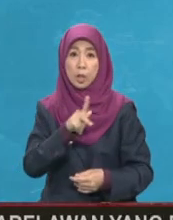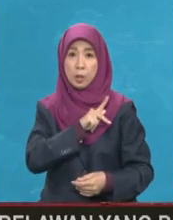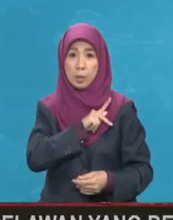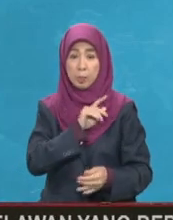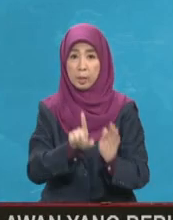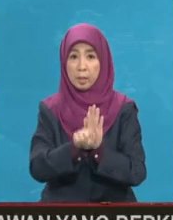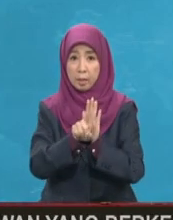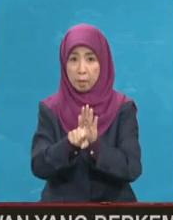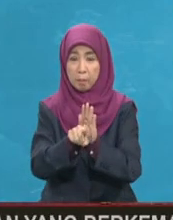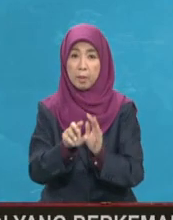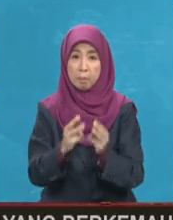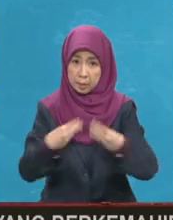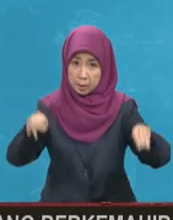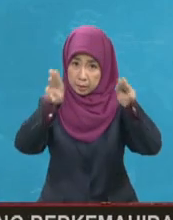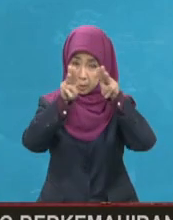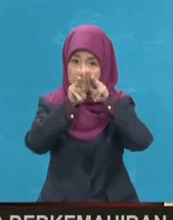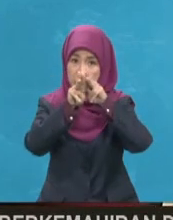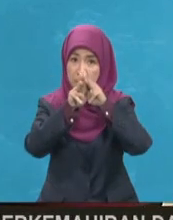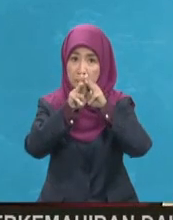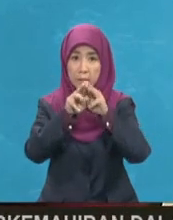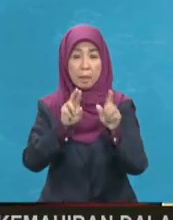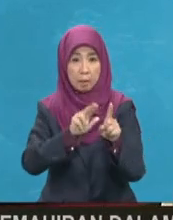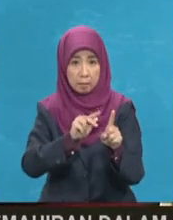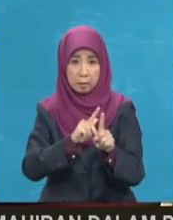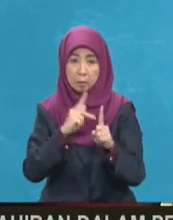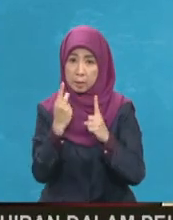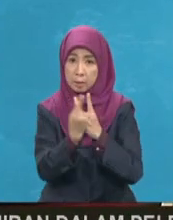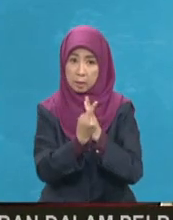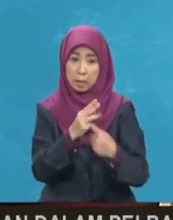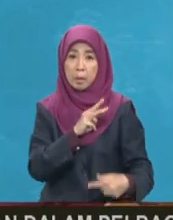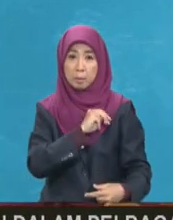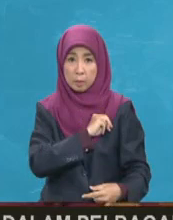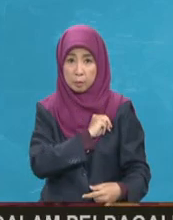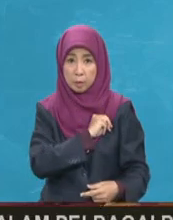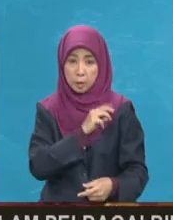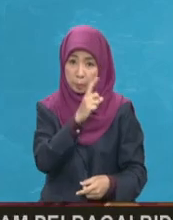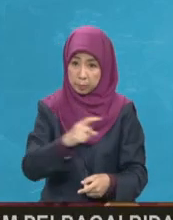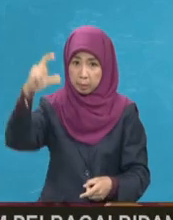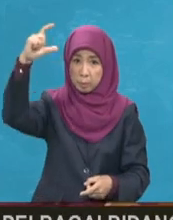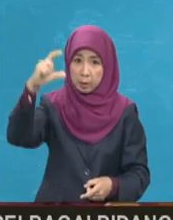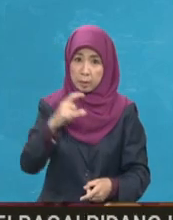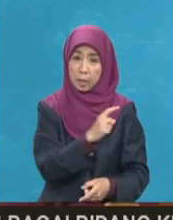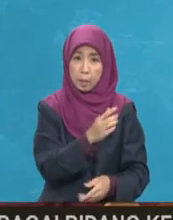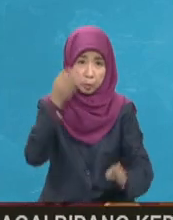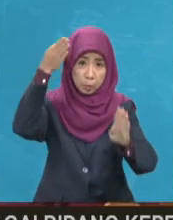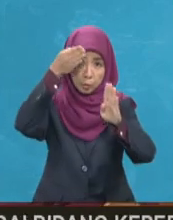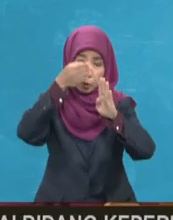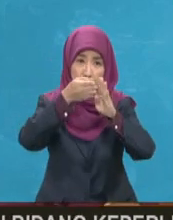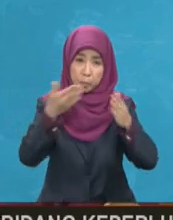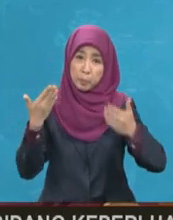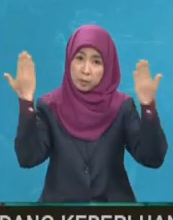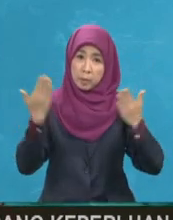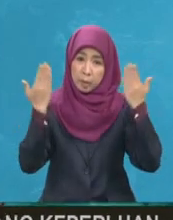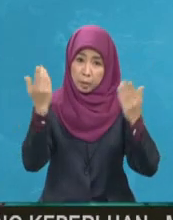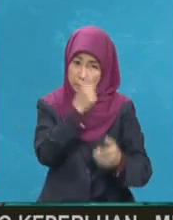as-solihin Madrid berkewajiban ini merupakan activity Kementerian perkenaan pada Bulan Ramadhan yang bertujuan menyebarkan